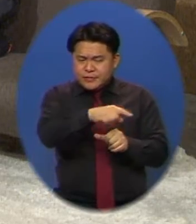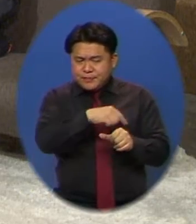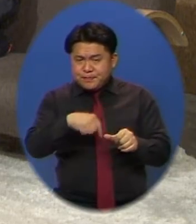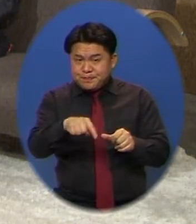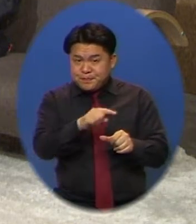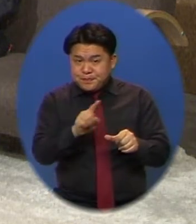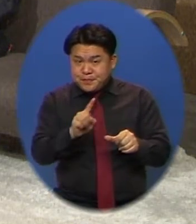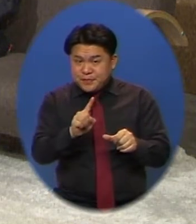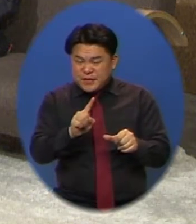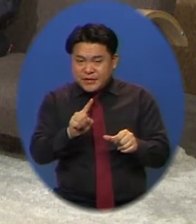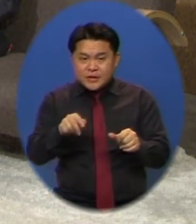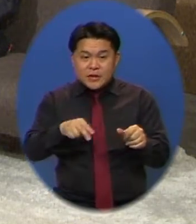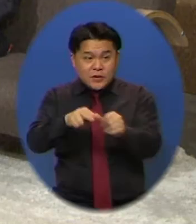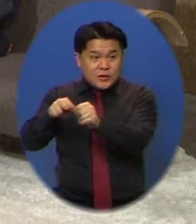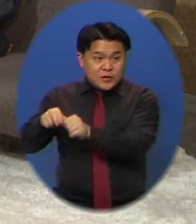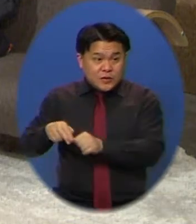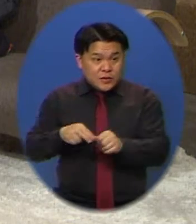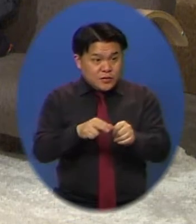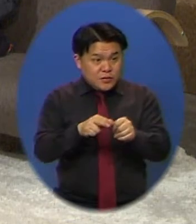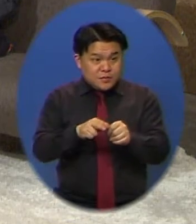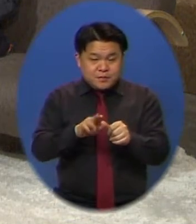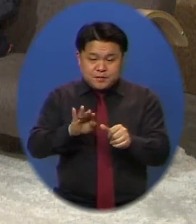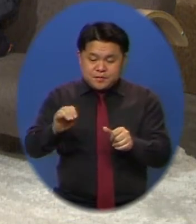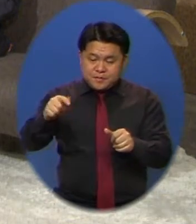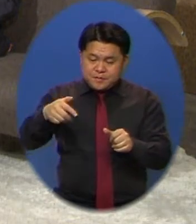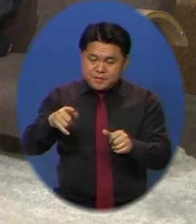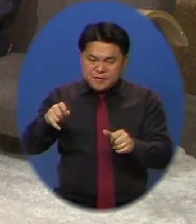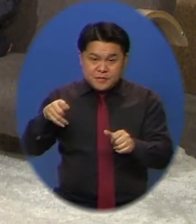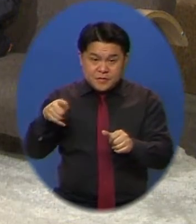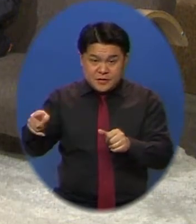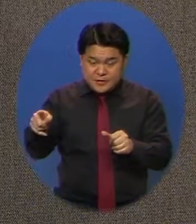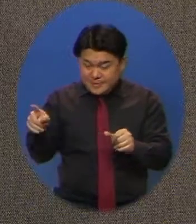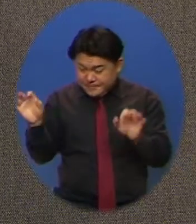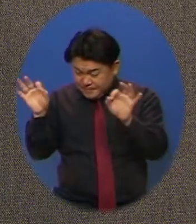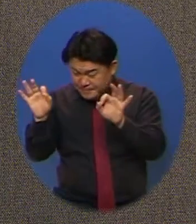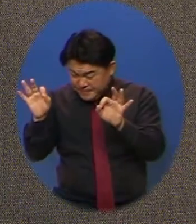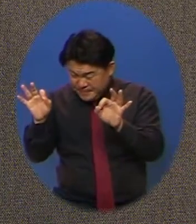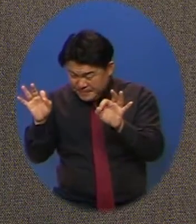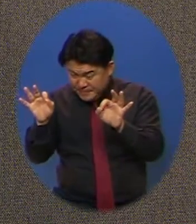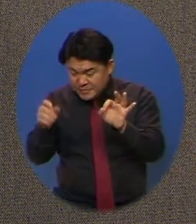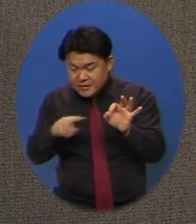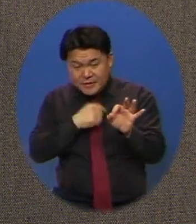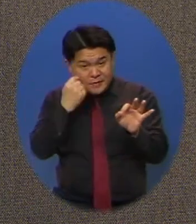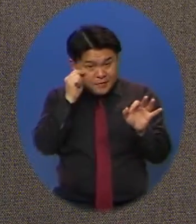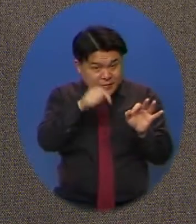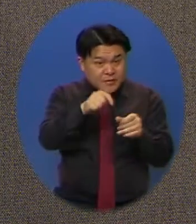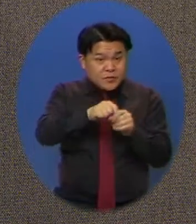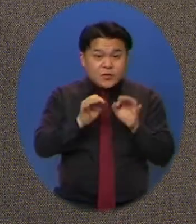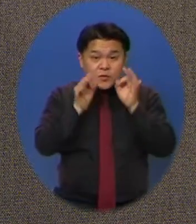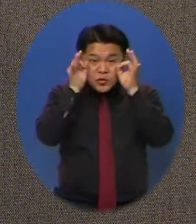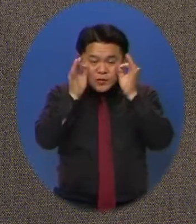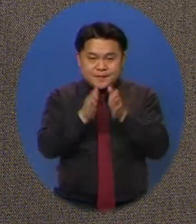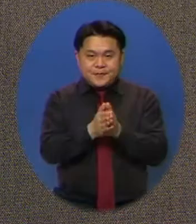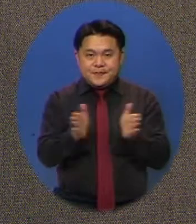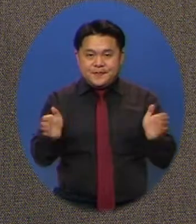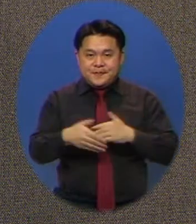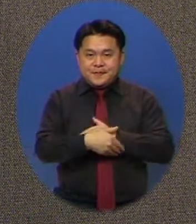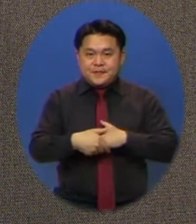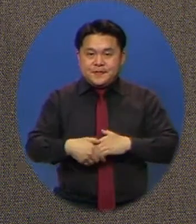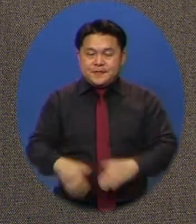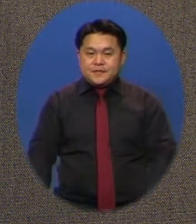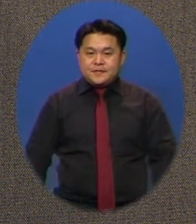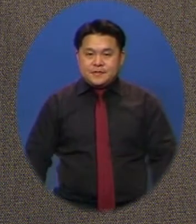우리 빅데이터를 활용하여 선제적으로 찾아내는 그런 노력을 금년부터 획기적으로 할